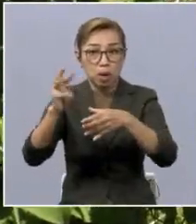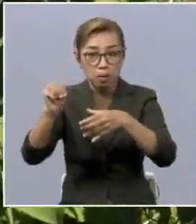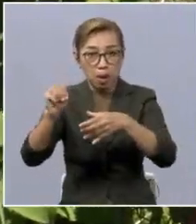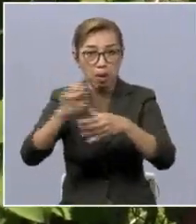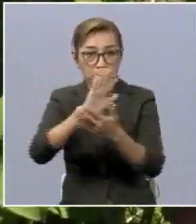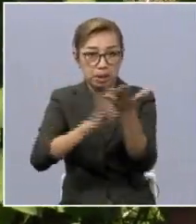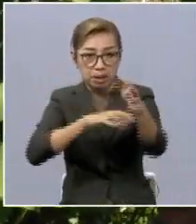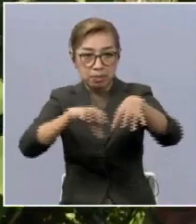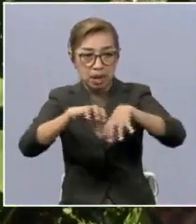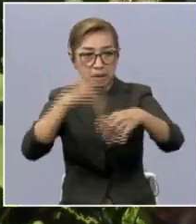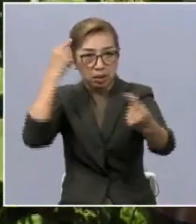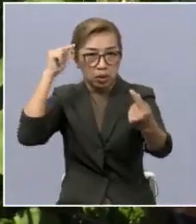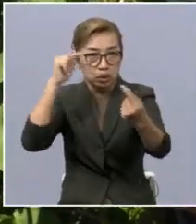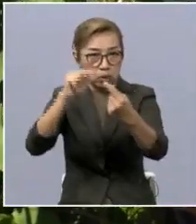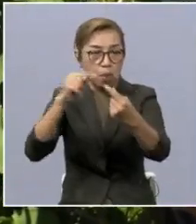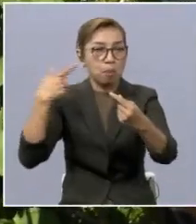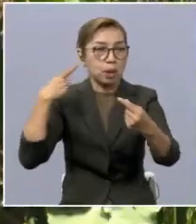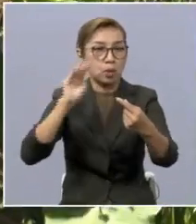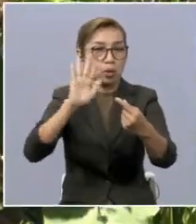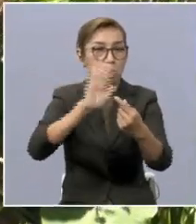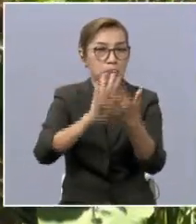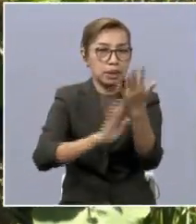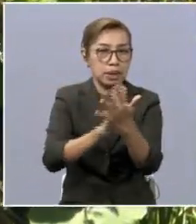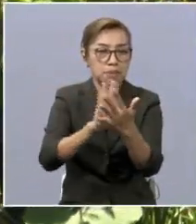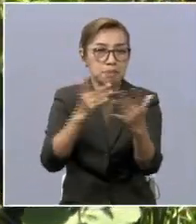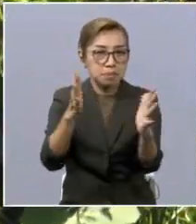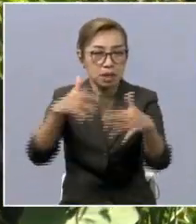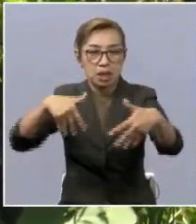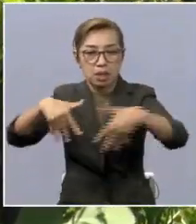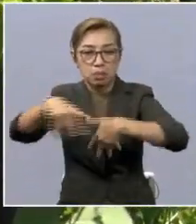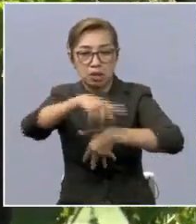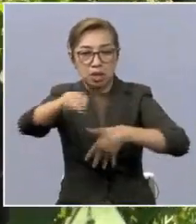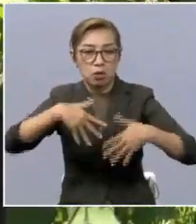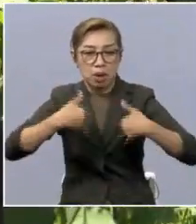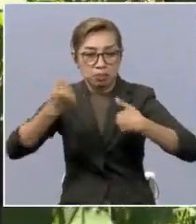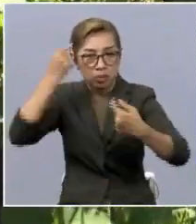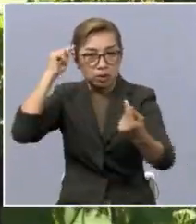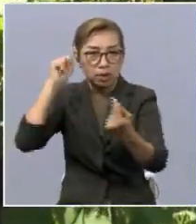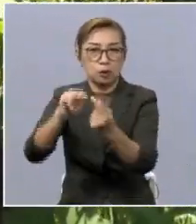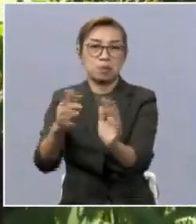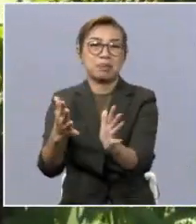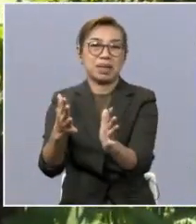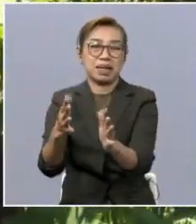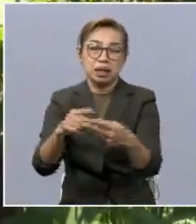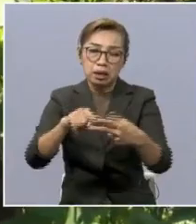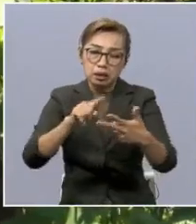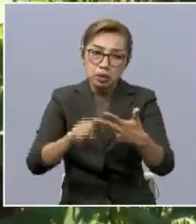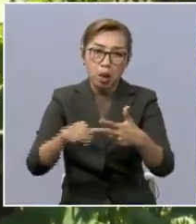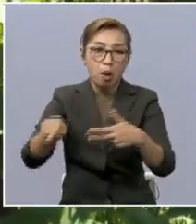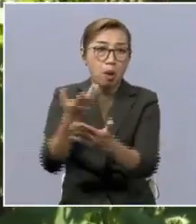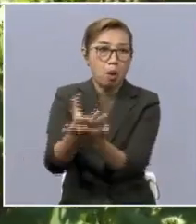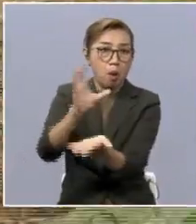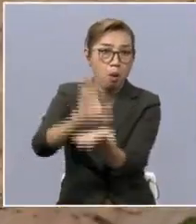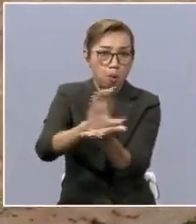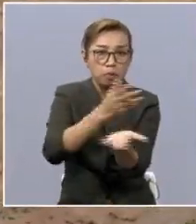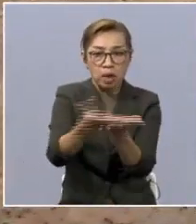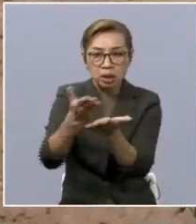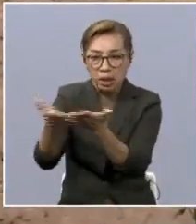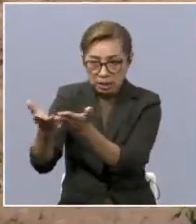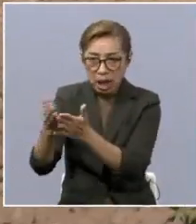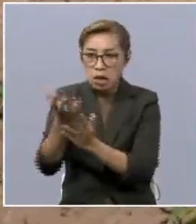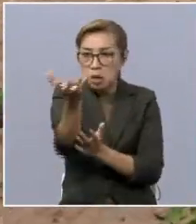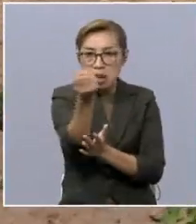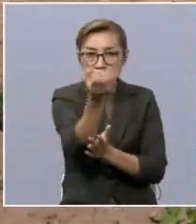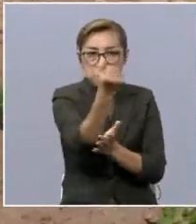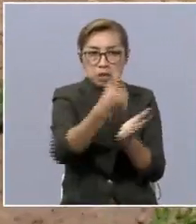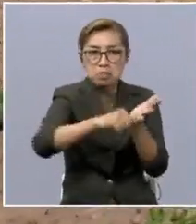นึงถึงผลประโยชน์ของประเทศชาติแล้วก็ความผาสุกโดยรวมของประชาชนเป็นที่ตั้งมีการใช้จ่ายงบประมาณแล้วก็การก่อหนี้สาธารณ